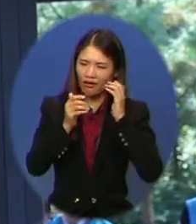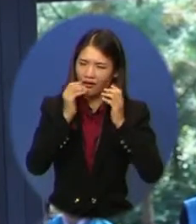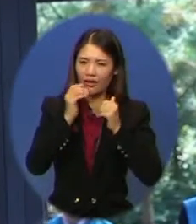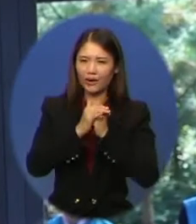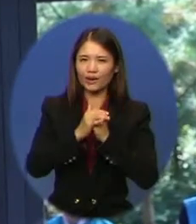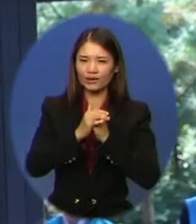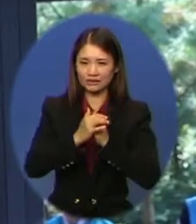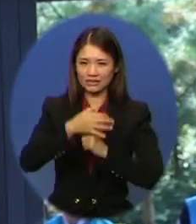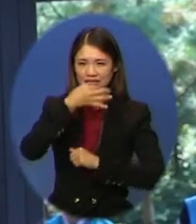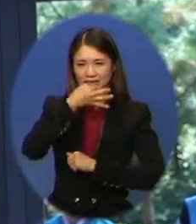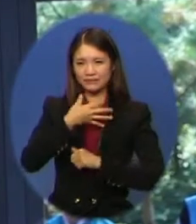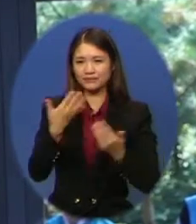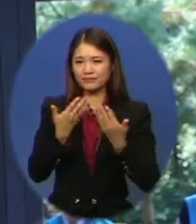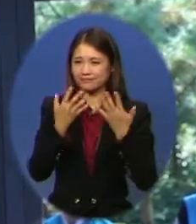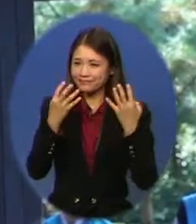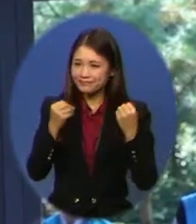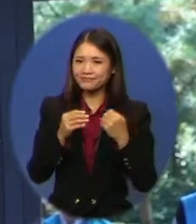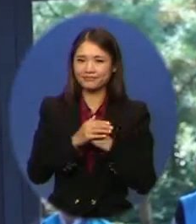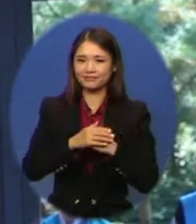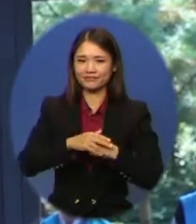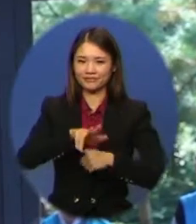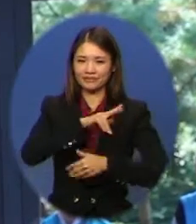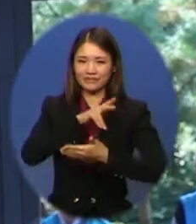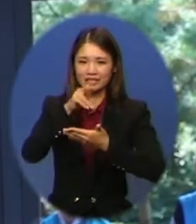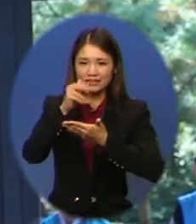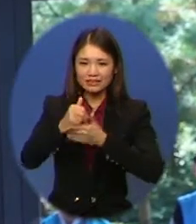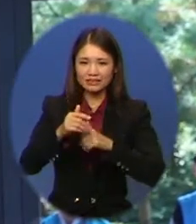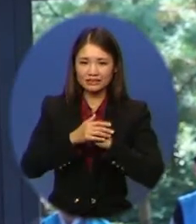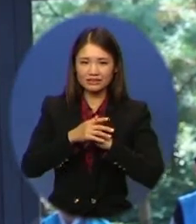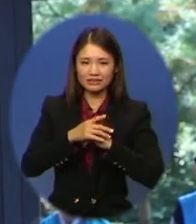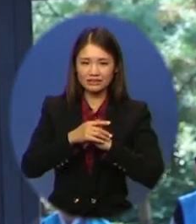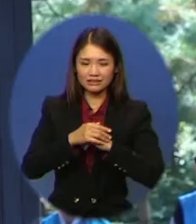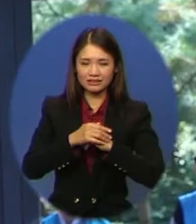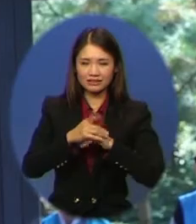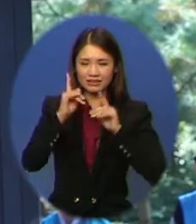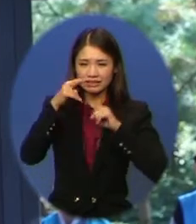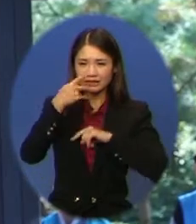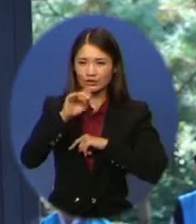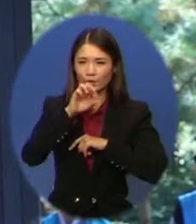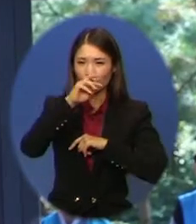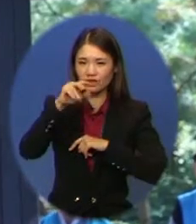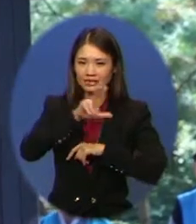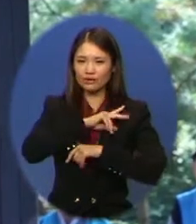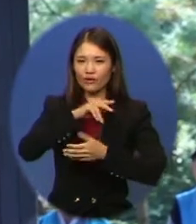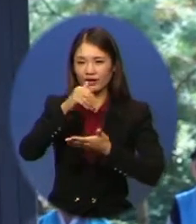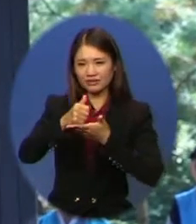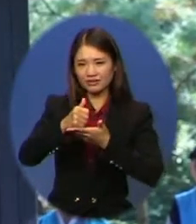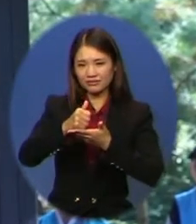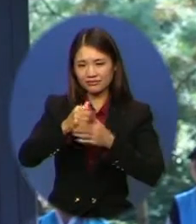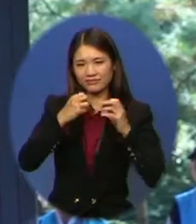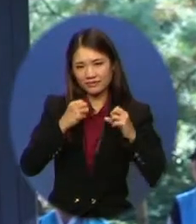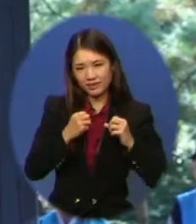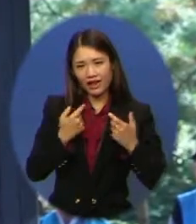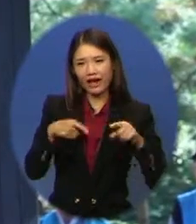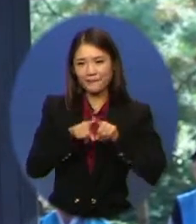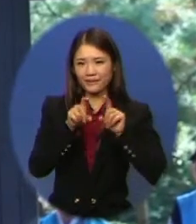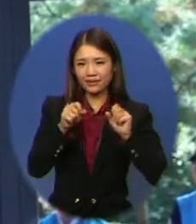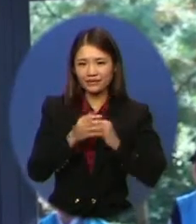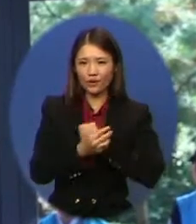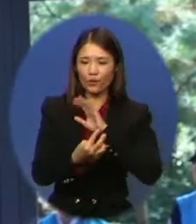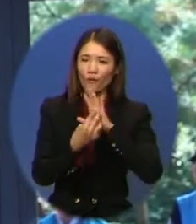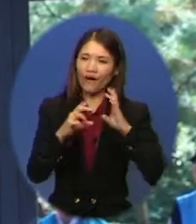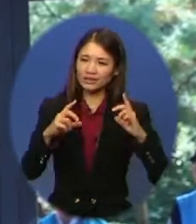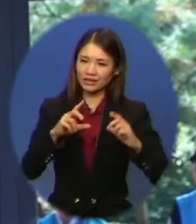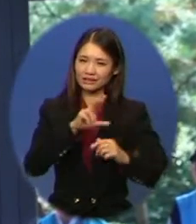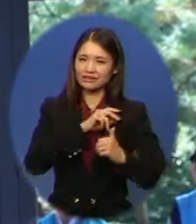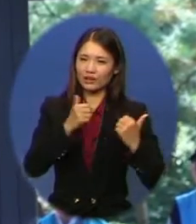이성심 의장님 또 김동일 의원님 이동일 의원님 여기 계시는데요. 우리 관악구 의회에서 전폭적으로